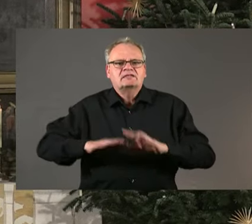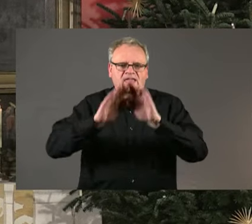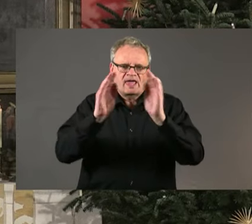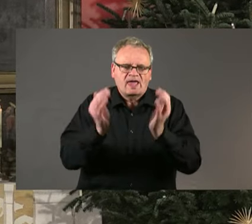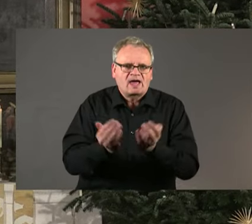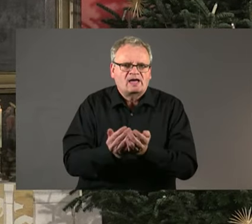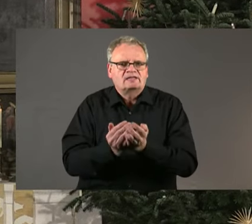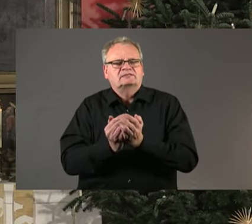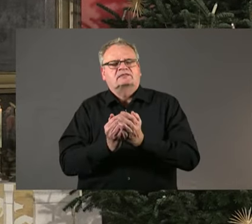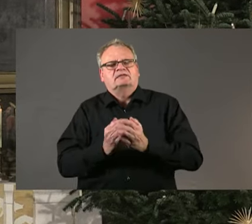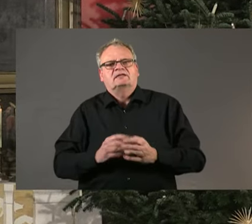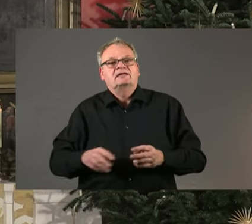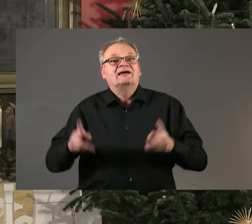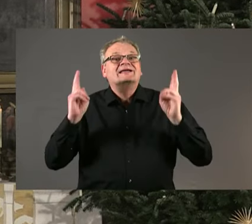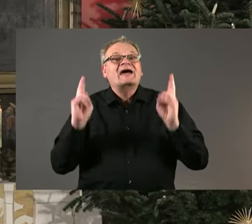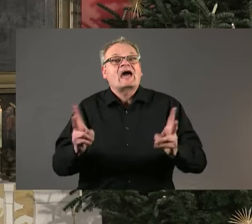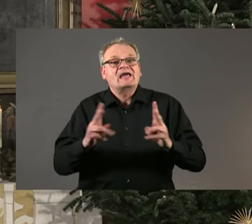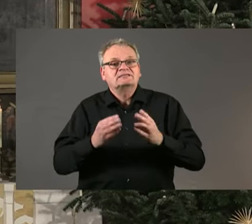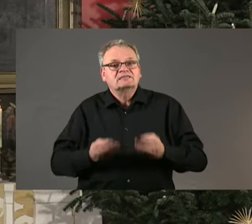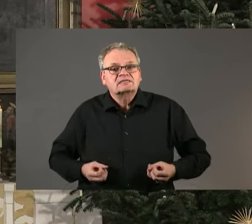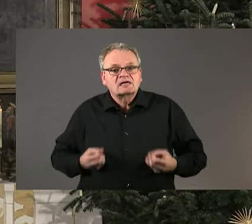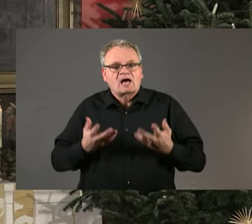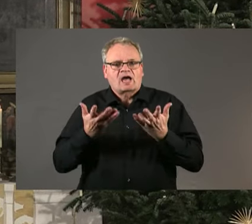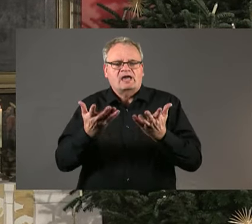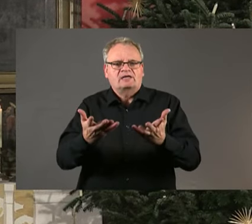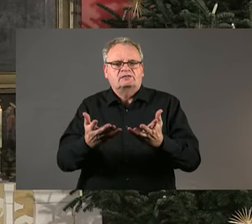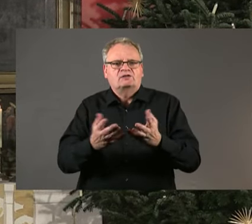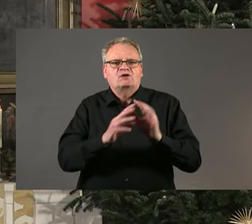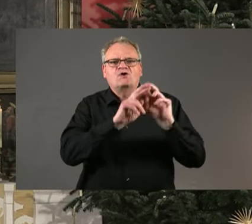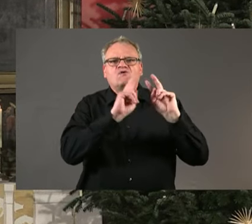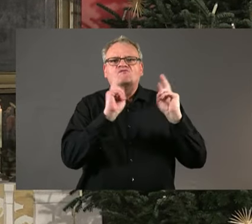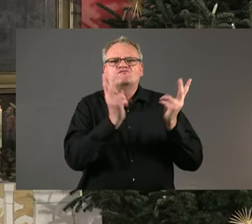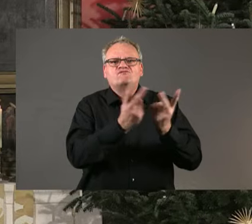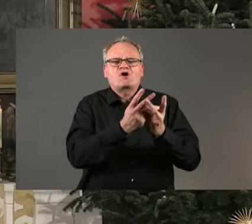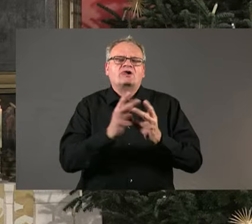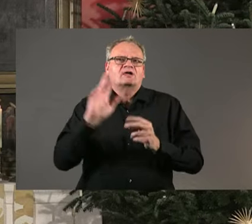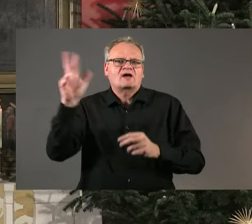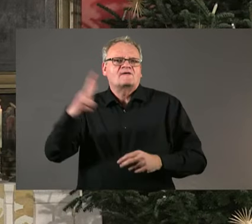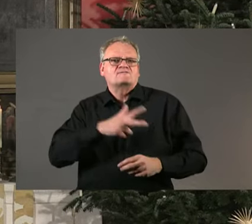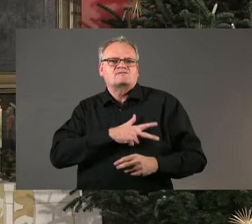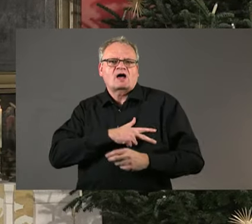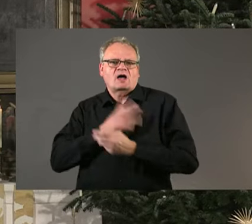wird den Erdkreis richten mit Gerechtigkeit und die Völker mit seiner Wahrheit.